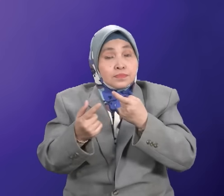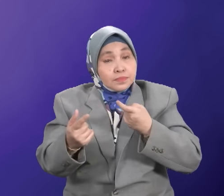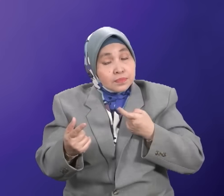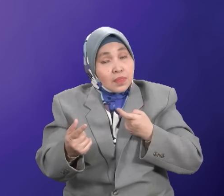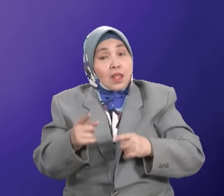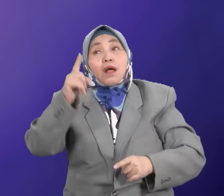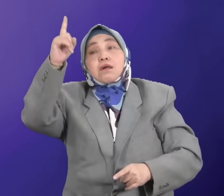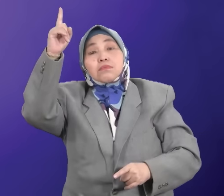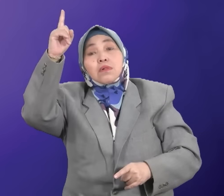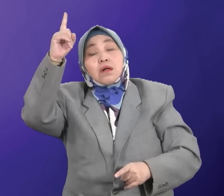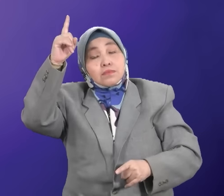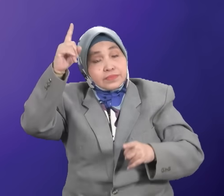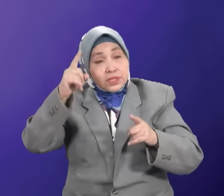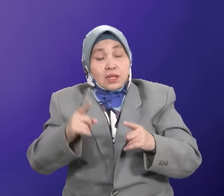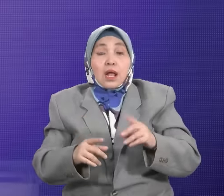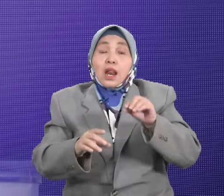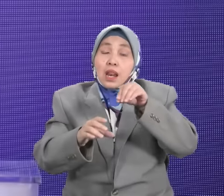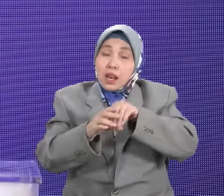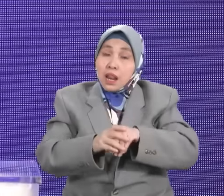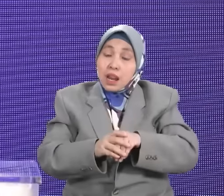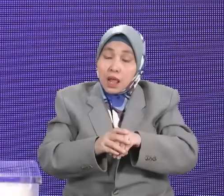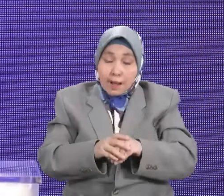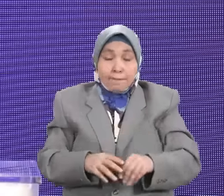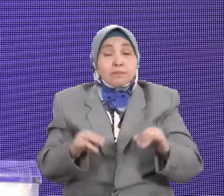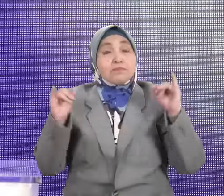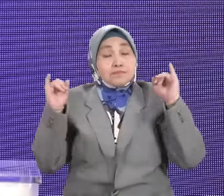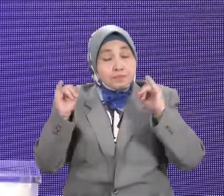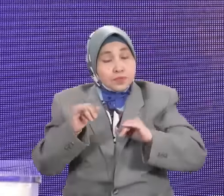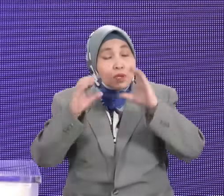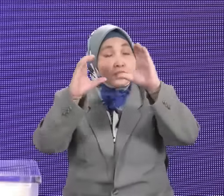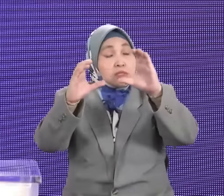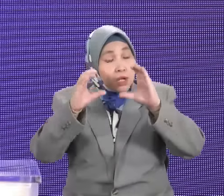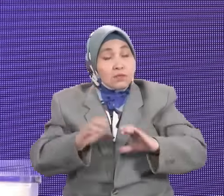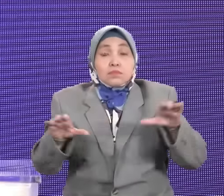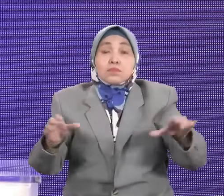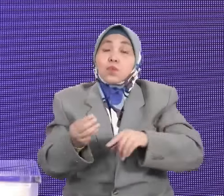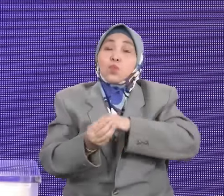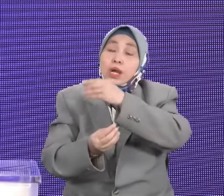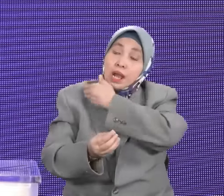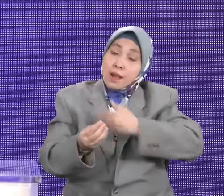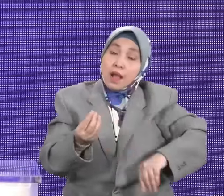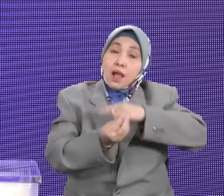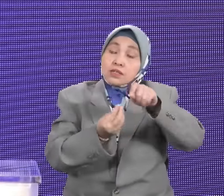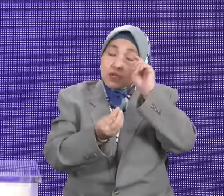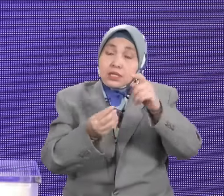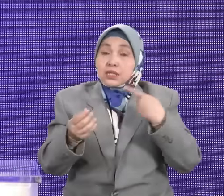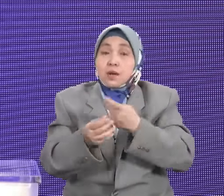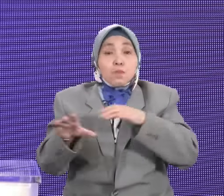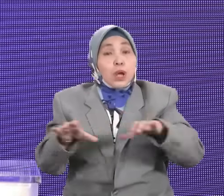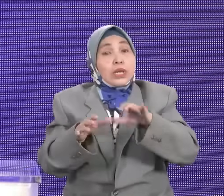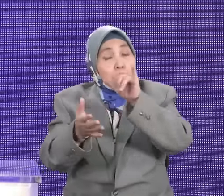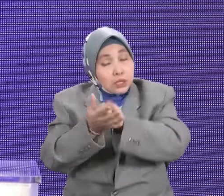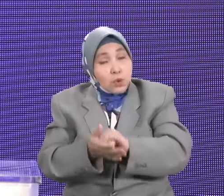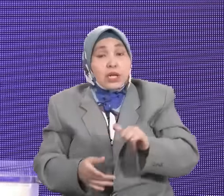dan pada Allah dalam ritual ataupun dalam manasik haji ataupun umroh yang perlu kita laksanakan dan ia adalah